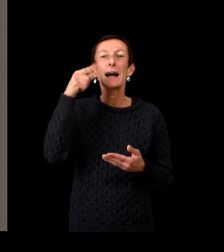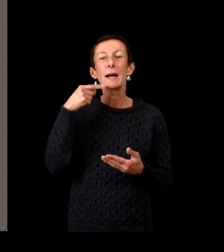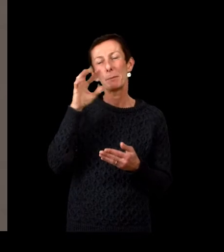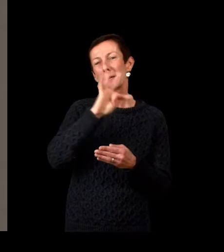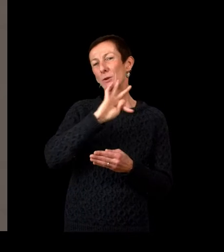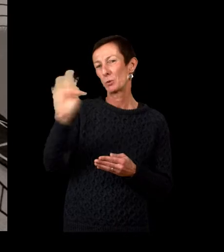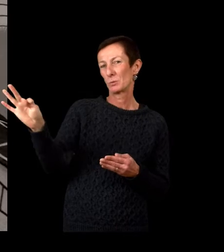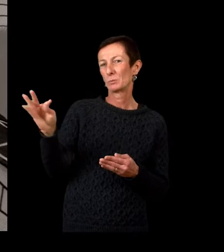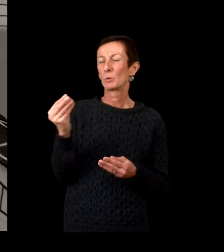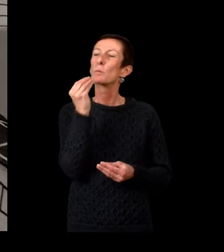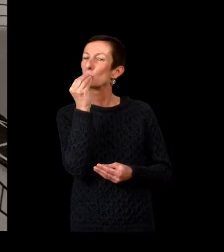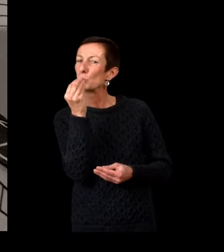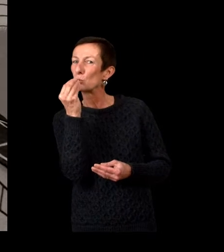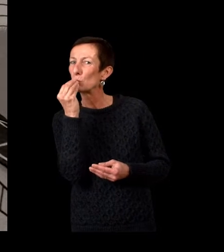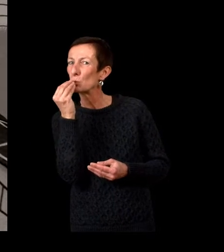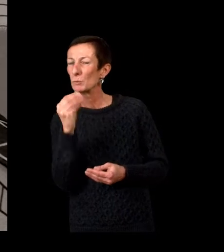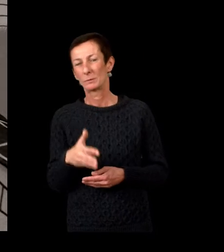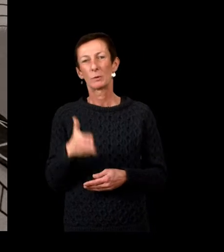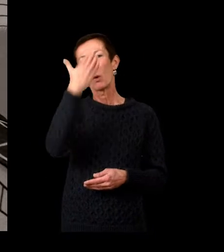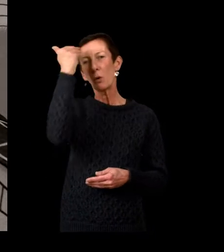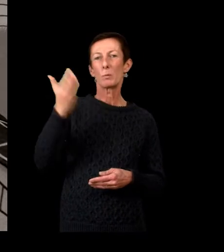de suite. Et n'oublie pas ton ballon.